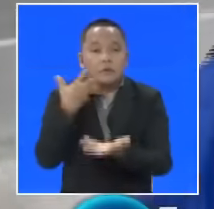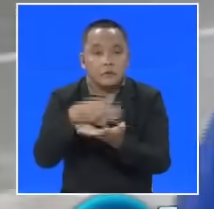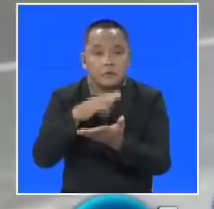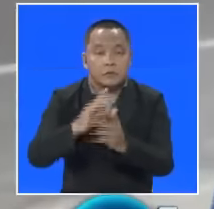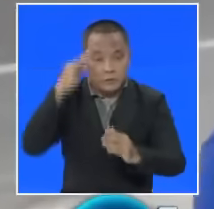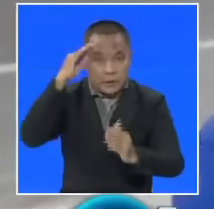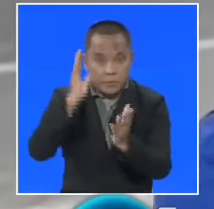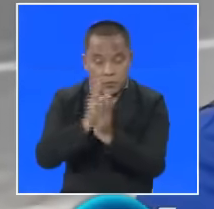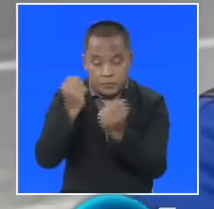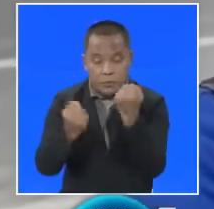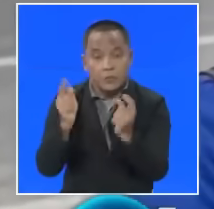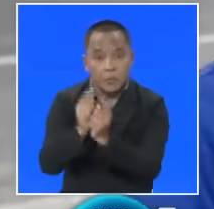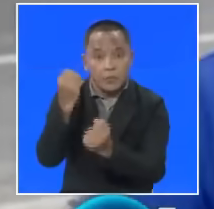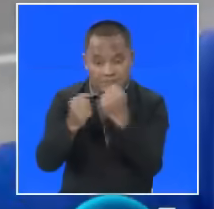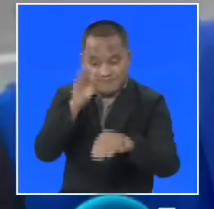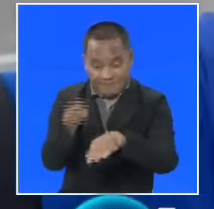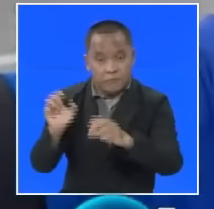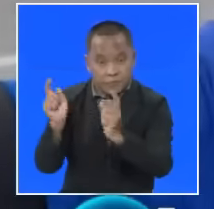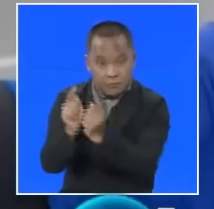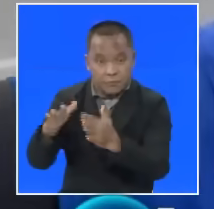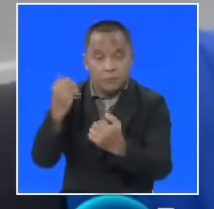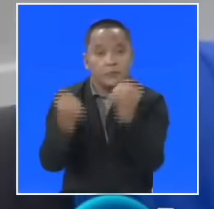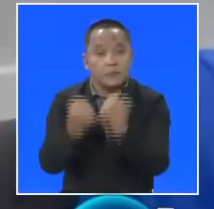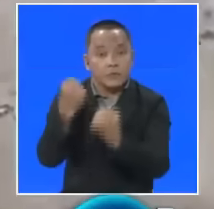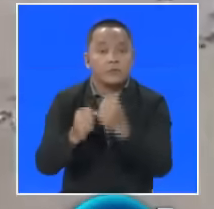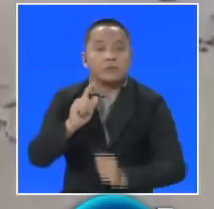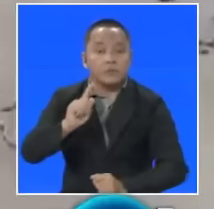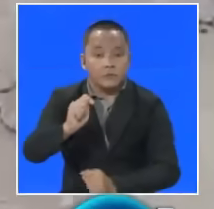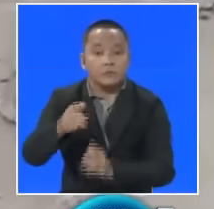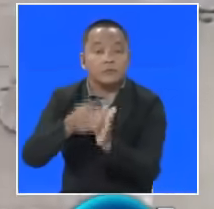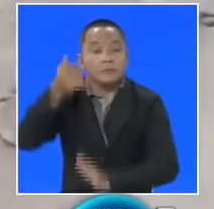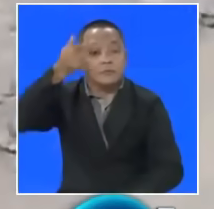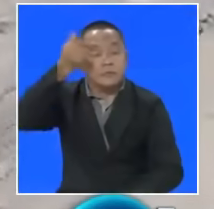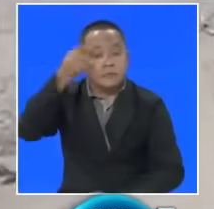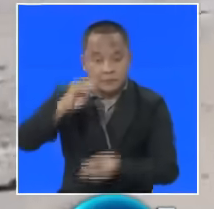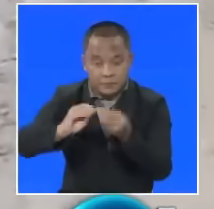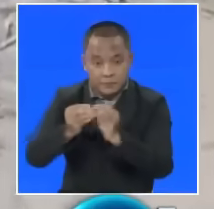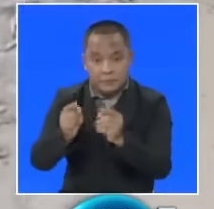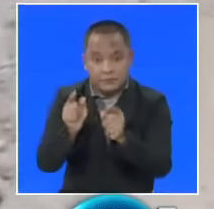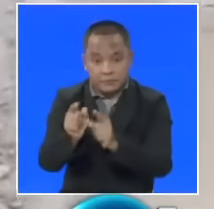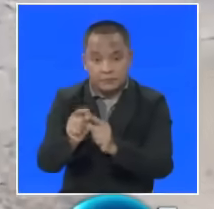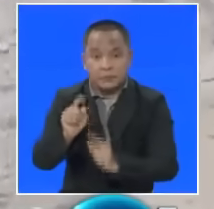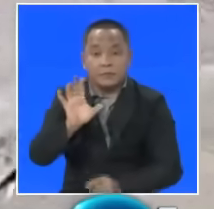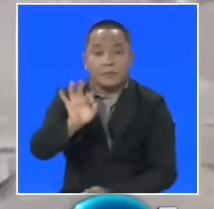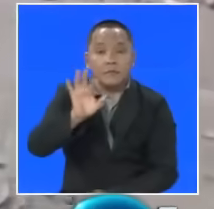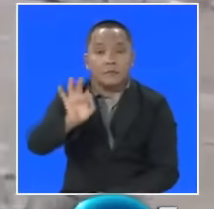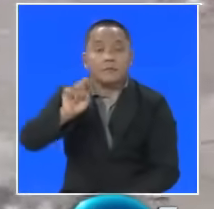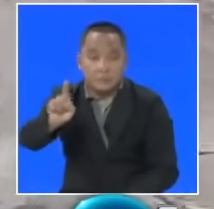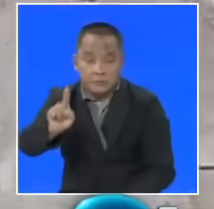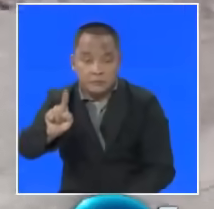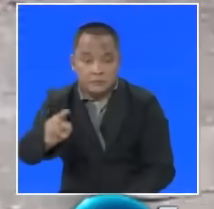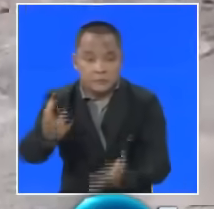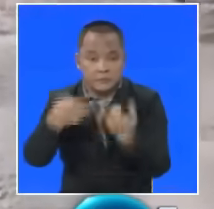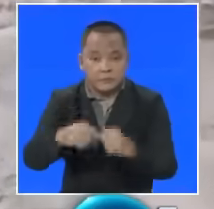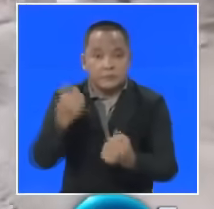ว่าตำรวจพบรถกระบะคันที่ก่อเหตุได้แล้วนะคะเป็นรถยี่ห้อโตโยต้าสีดำซึ่งมีหมายเลขทะเบียนลงท้ายด้วย